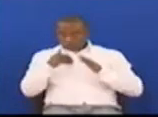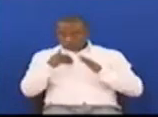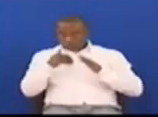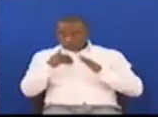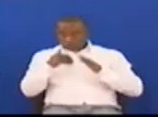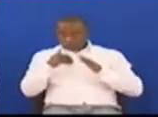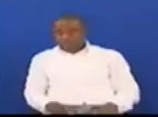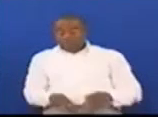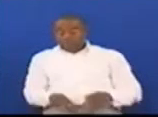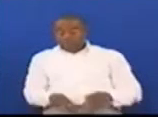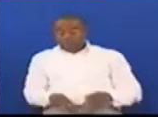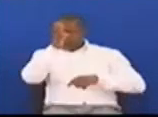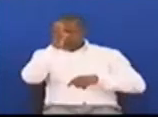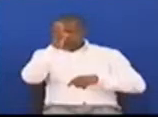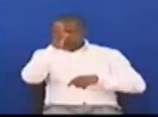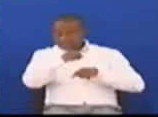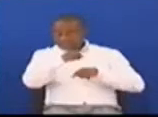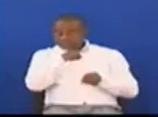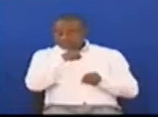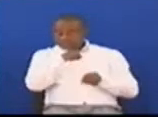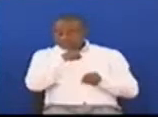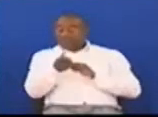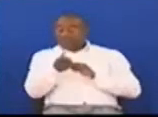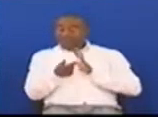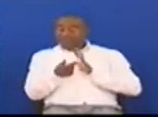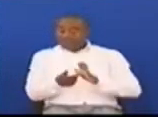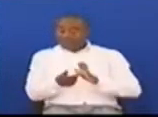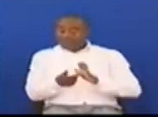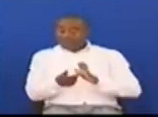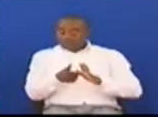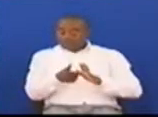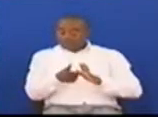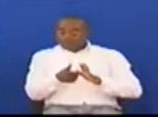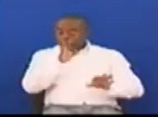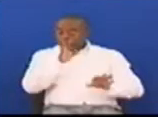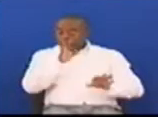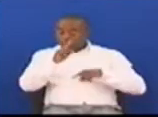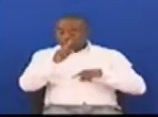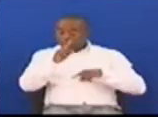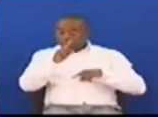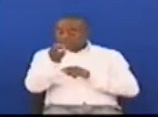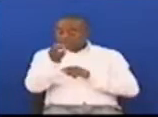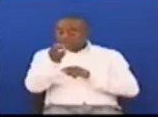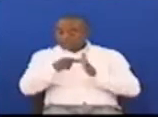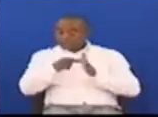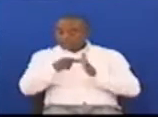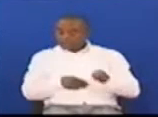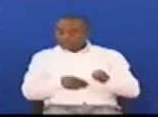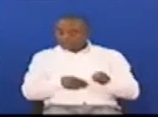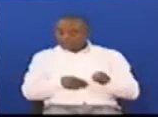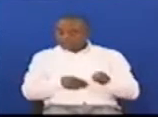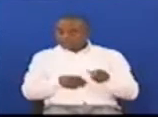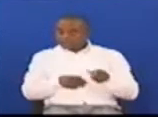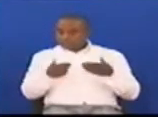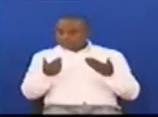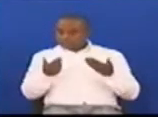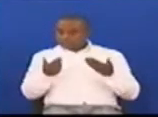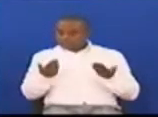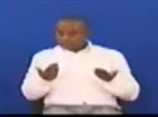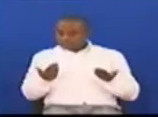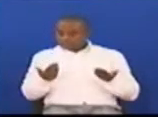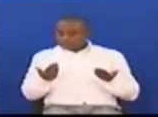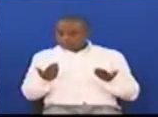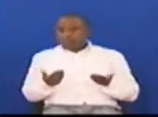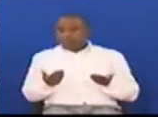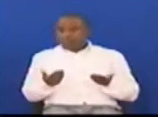kama katika kipindi hiki tutachagua miradi mingine ya mkakati, tutakuwa